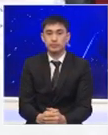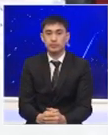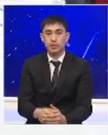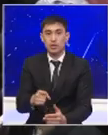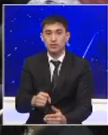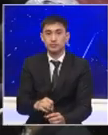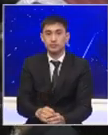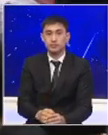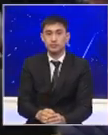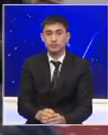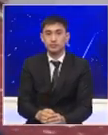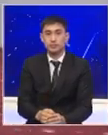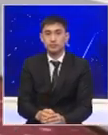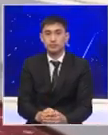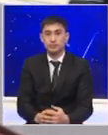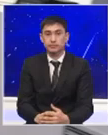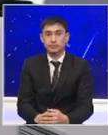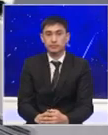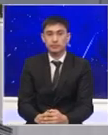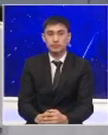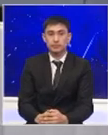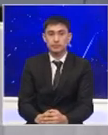Алматинского областного управления по делам религий